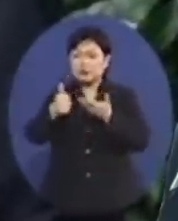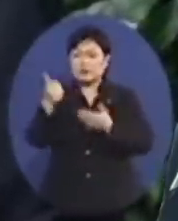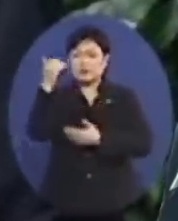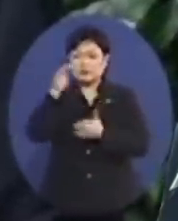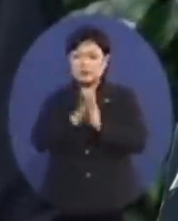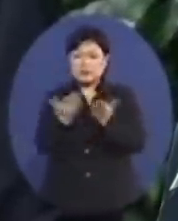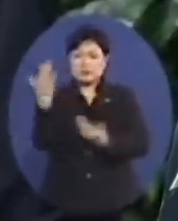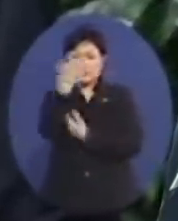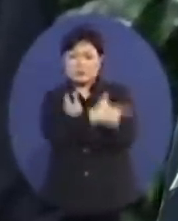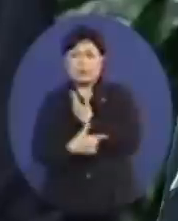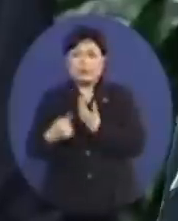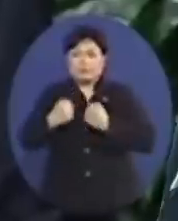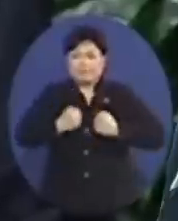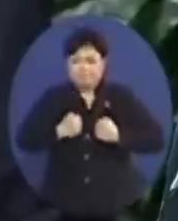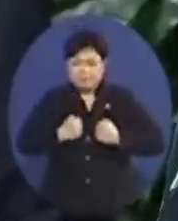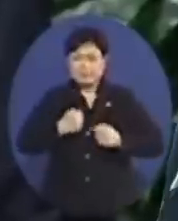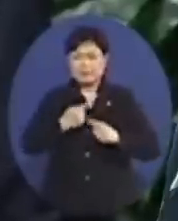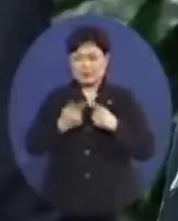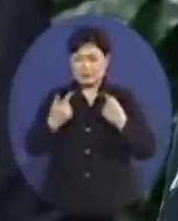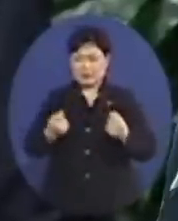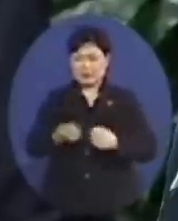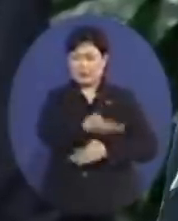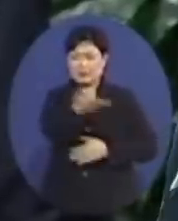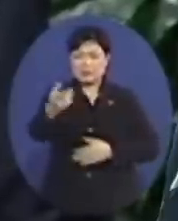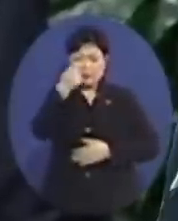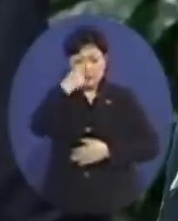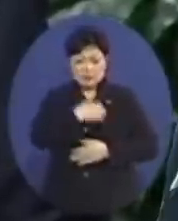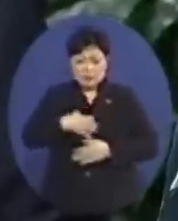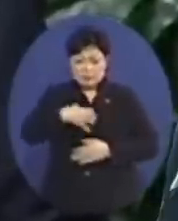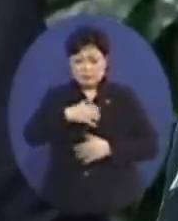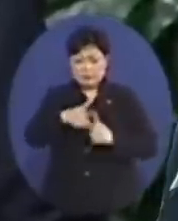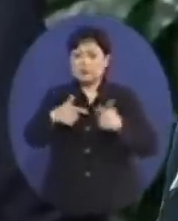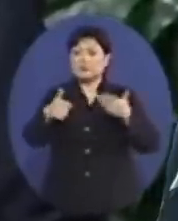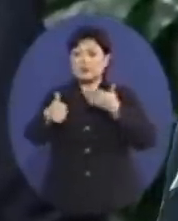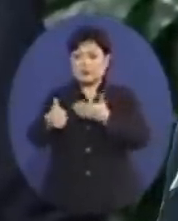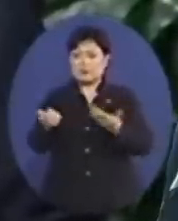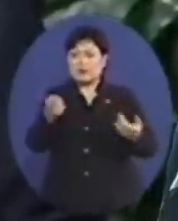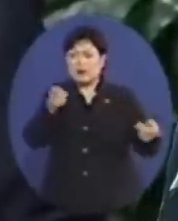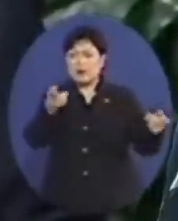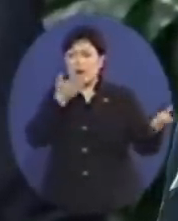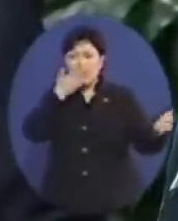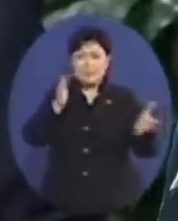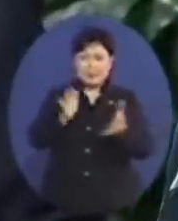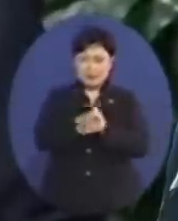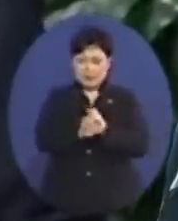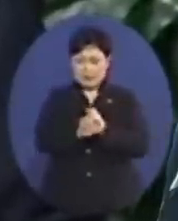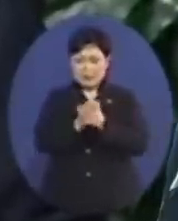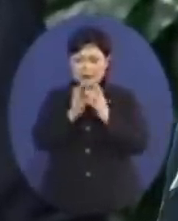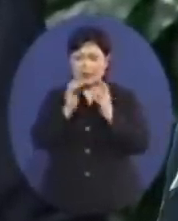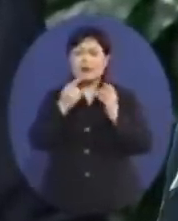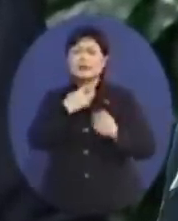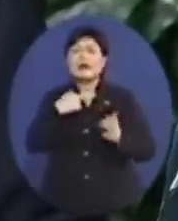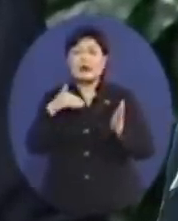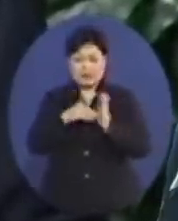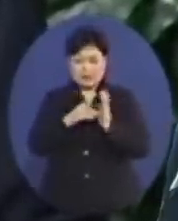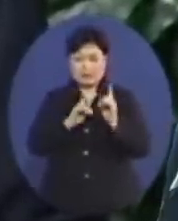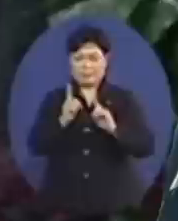것입니다. 그리고 여러분의 슬픔을 예수님이 함께 당한다는 것입니다.